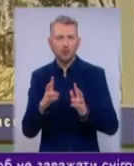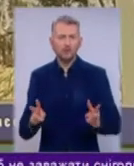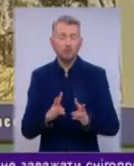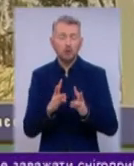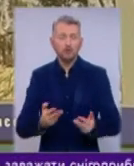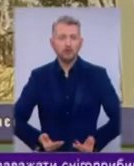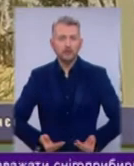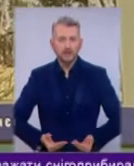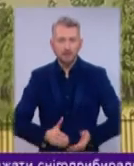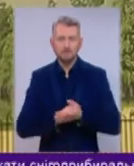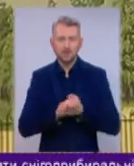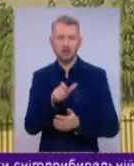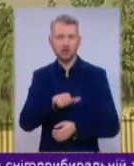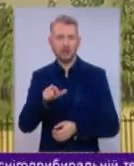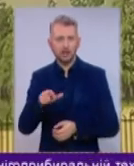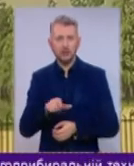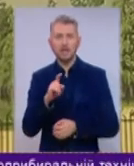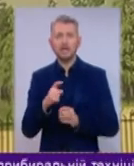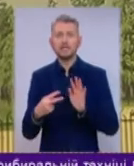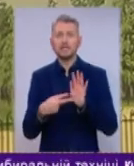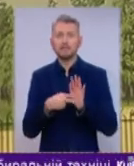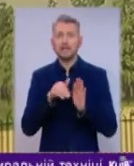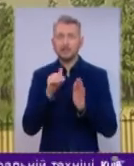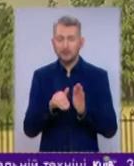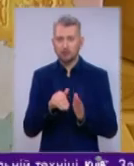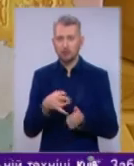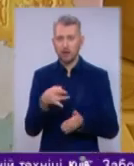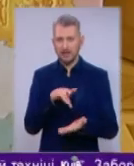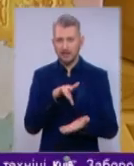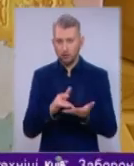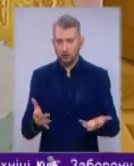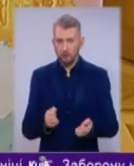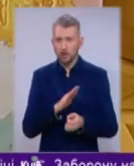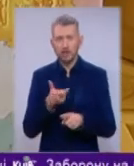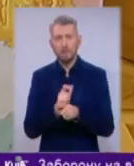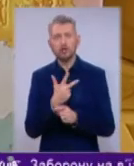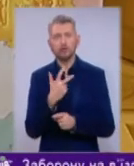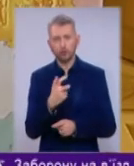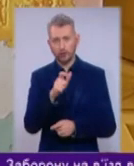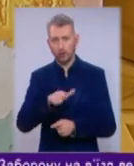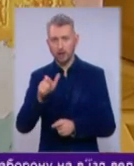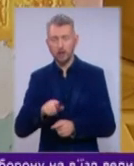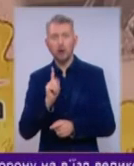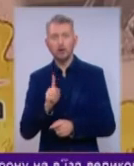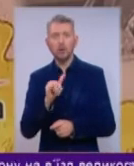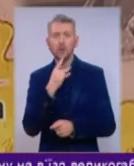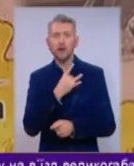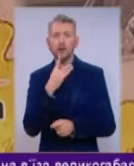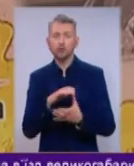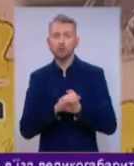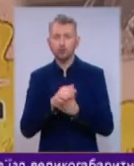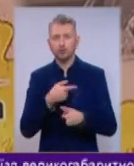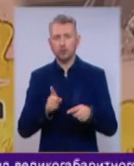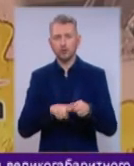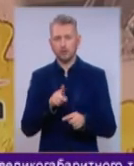спалювали живцем мирних жителів. Із 7-тисячного райцентру врятувалися не більше 300 людей. Однак у Радянському Союзі про